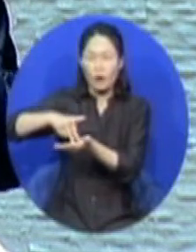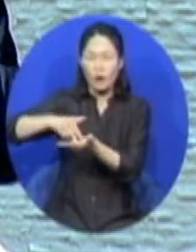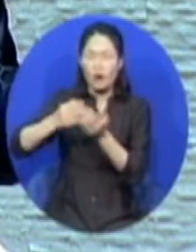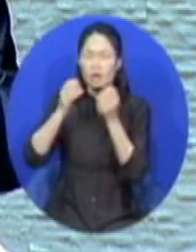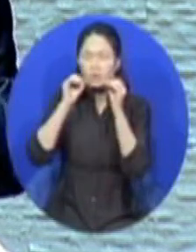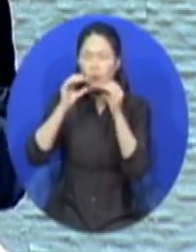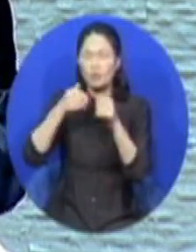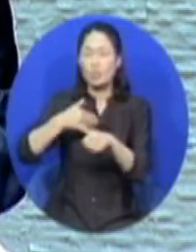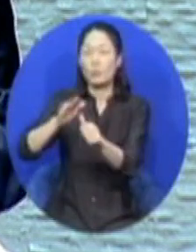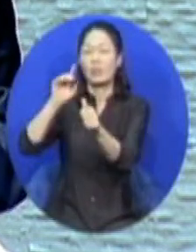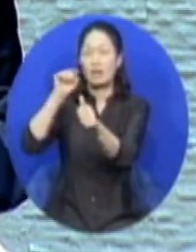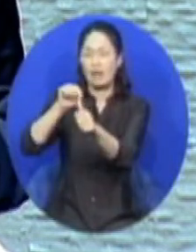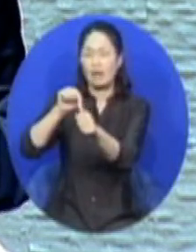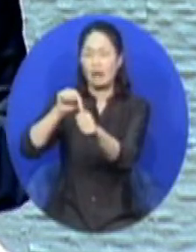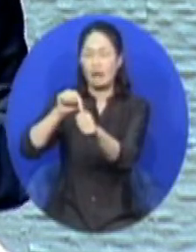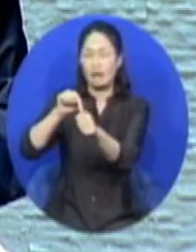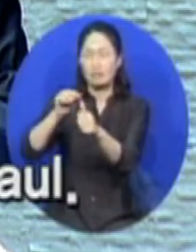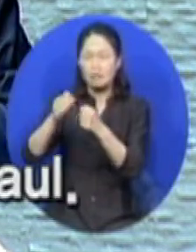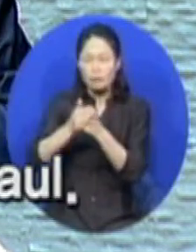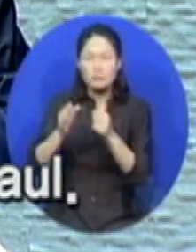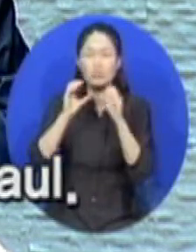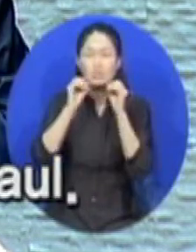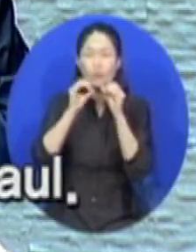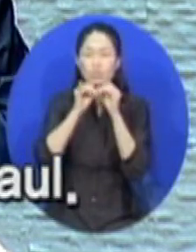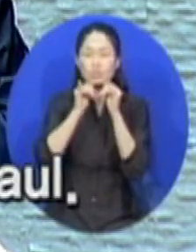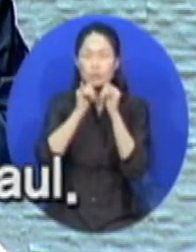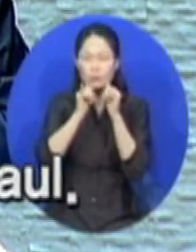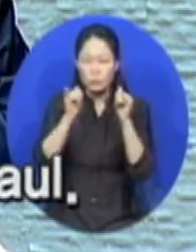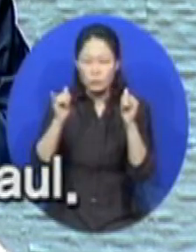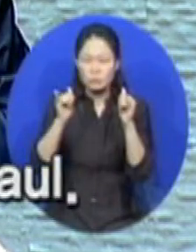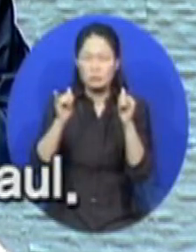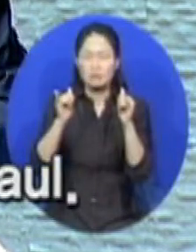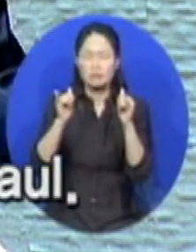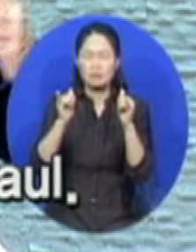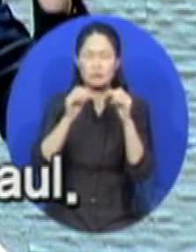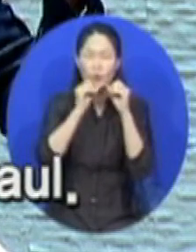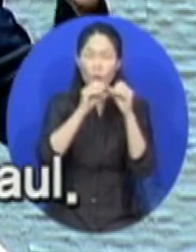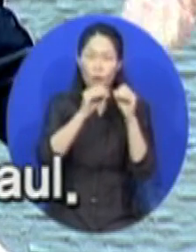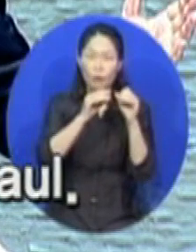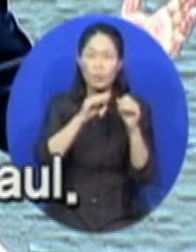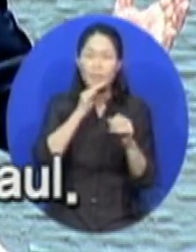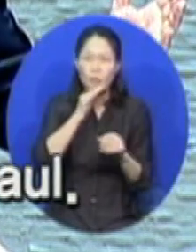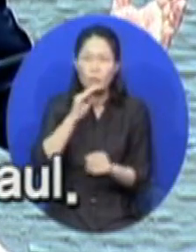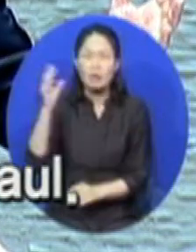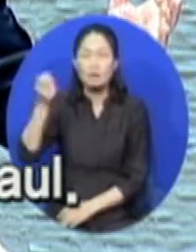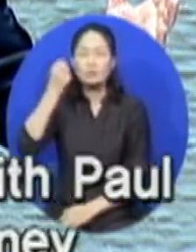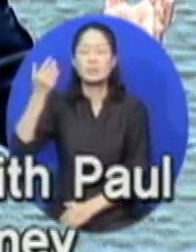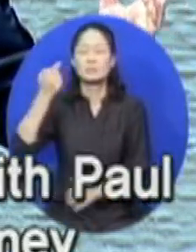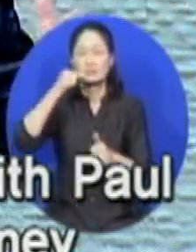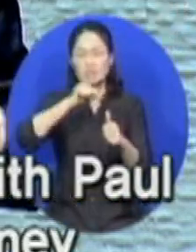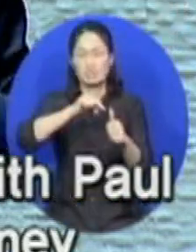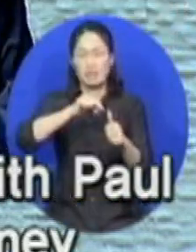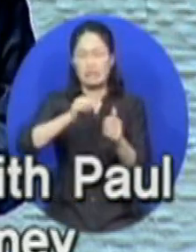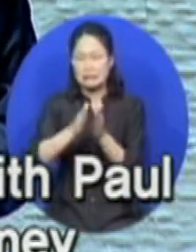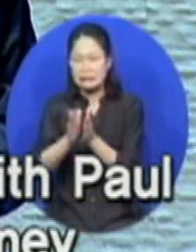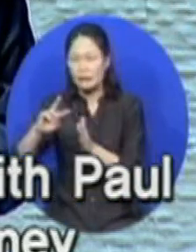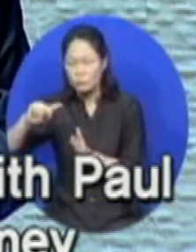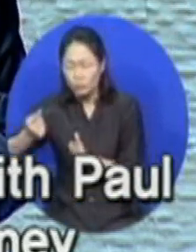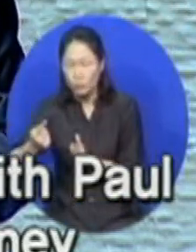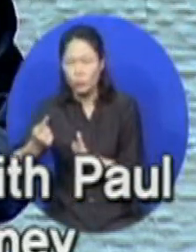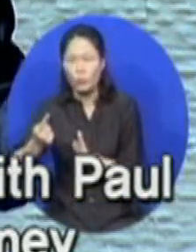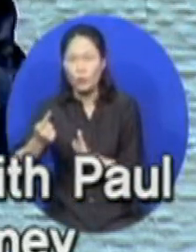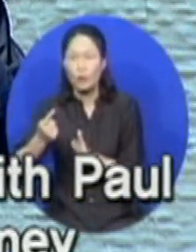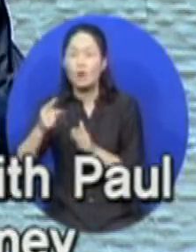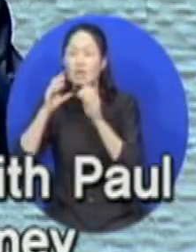하신 겁니다 이 전도 여행은 사도 바울의 생각이 아니었어요 시작도 정녕 님이 하셨고 그리고 사도 바울은